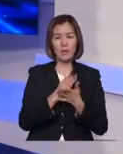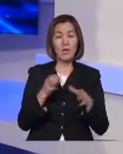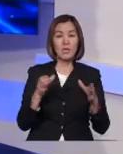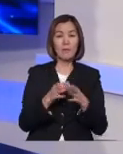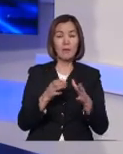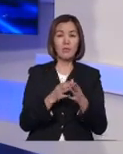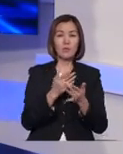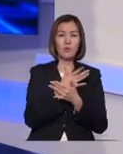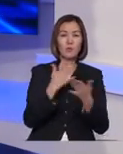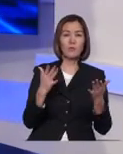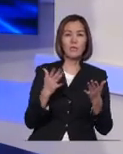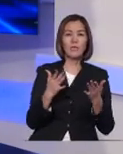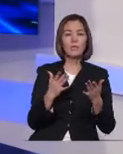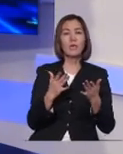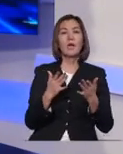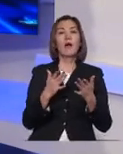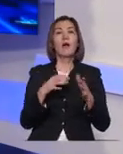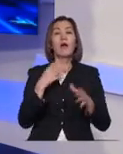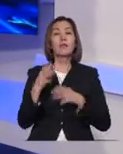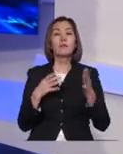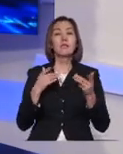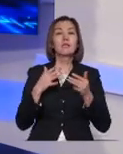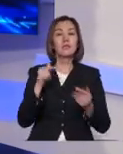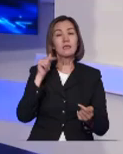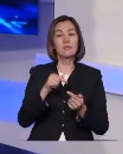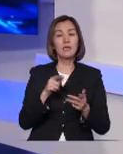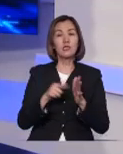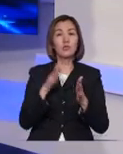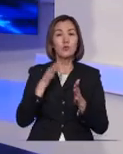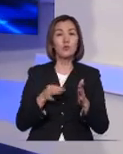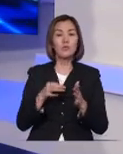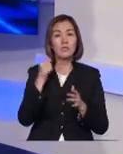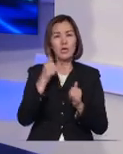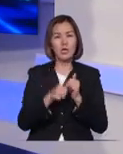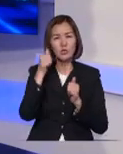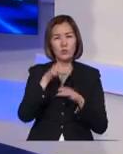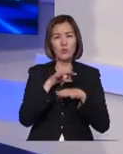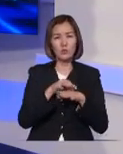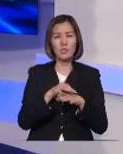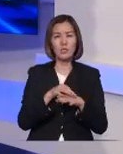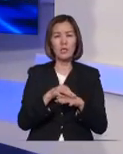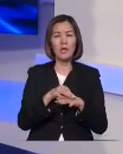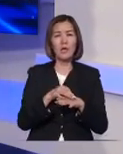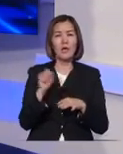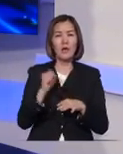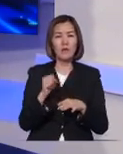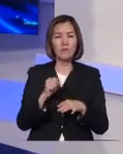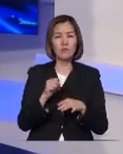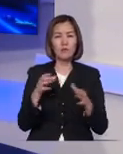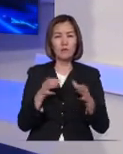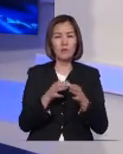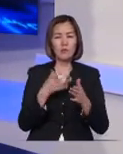келеді. Компанияның өнімдері тиімді және әлемдік стандарттарға сай. Жетісу облысында жыл сайын өтетін дала күнінде август фермасы